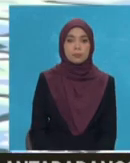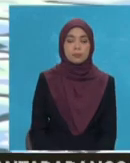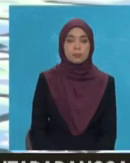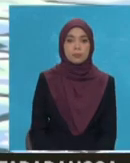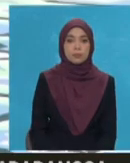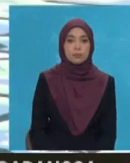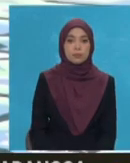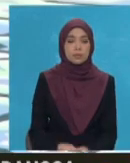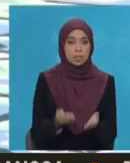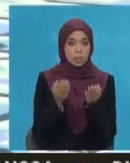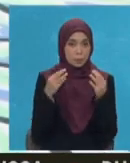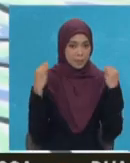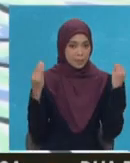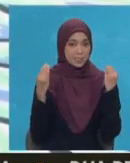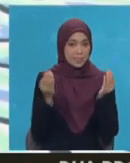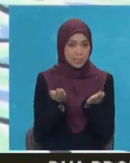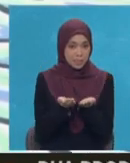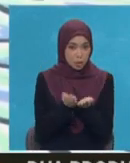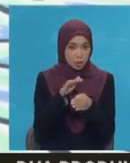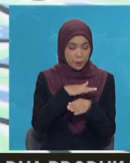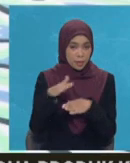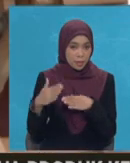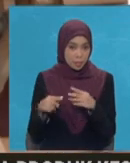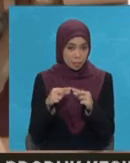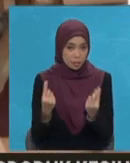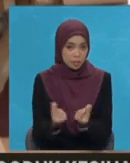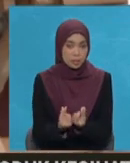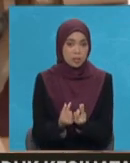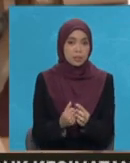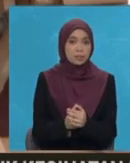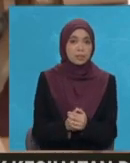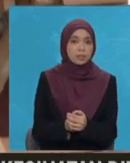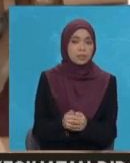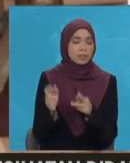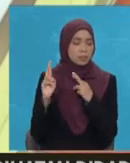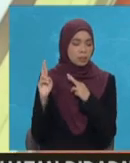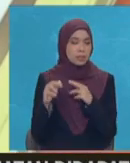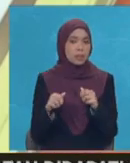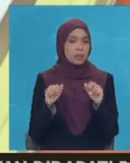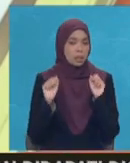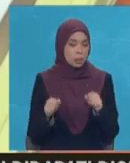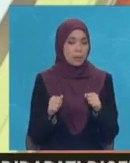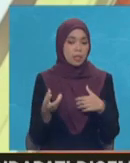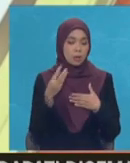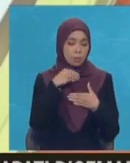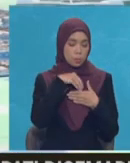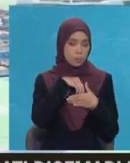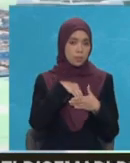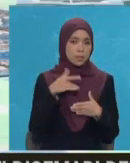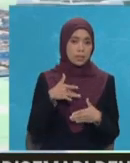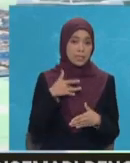majelis khatam yang disertai oleh lebe 100 orang di hasran dapat menanam rasa cinta akan membaca Alquran